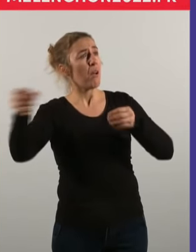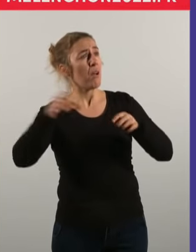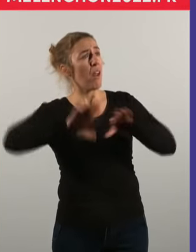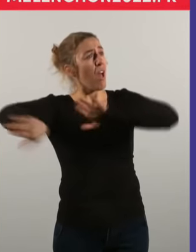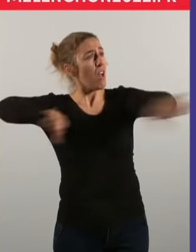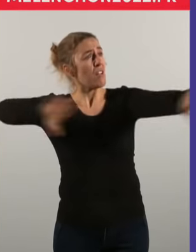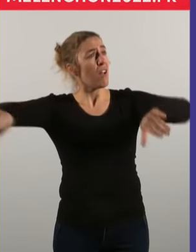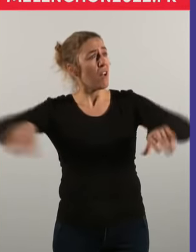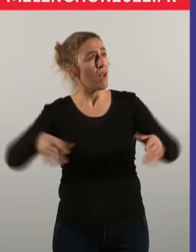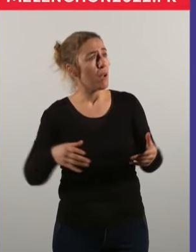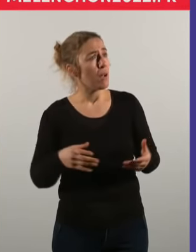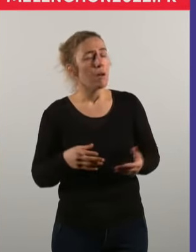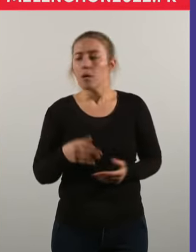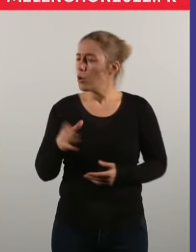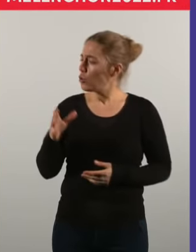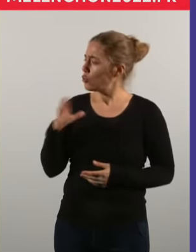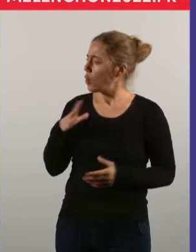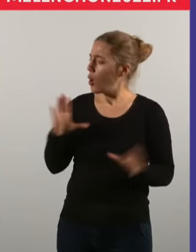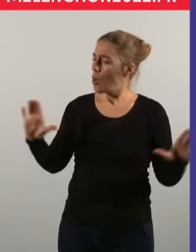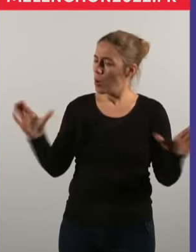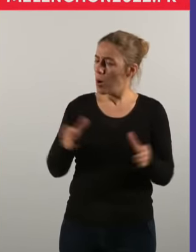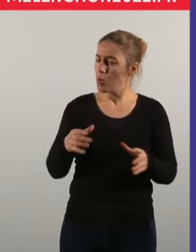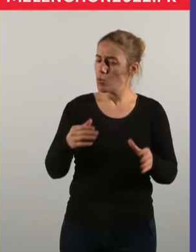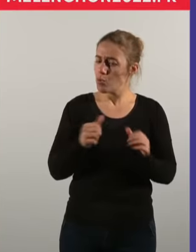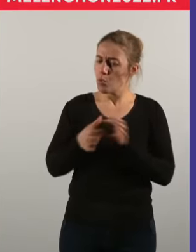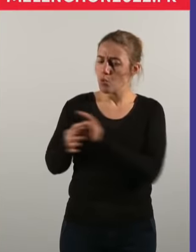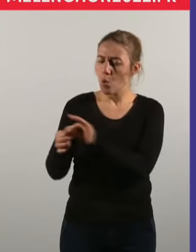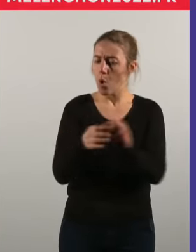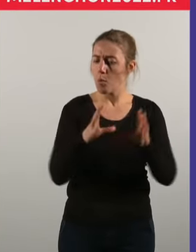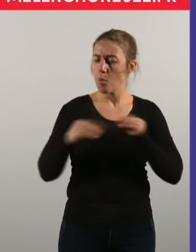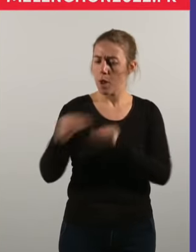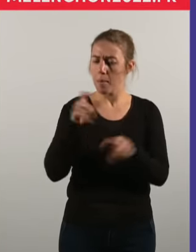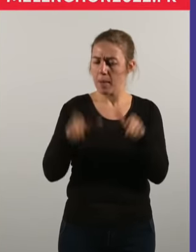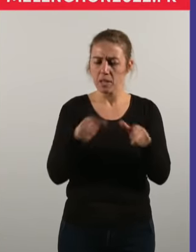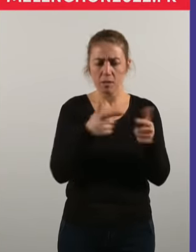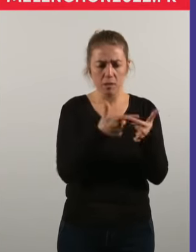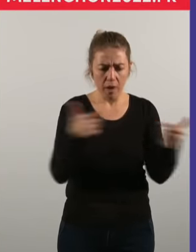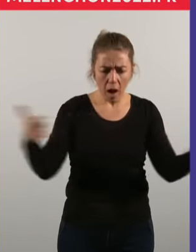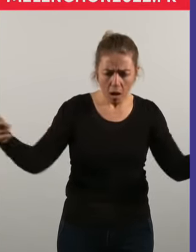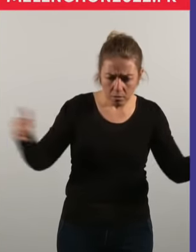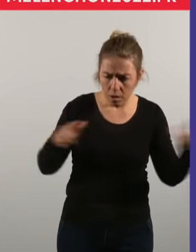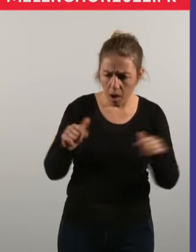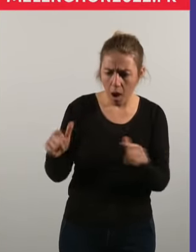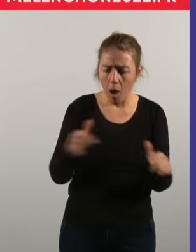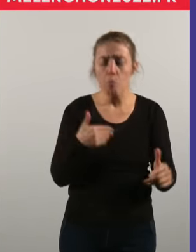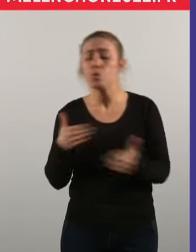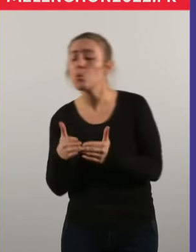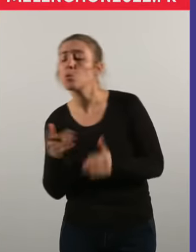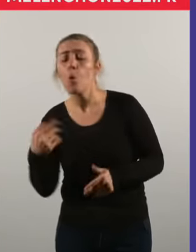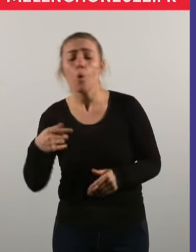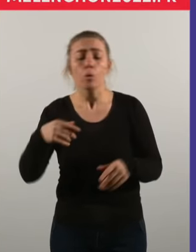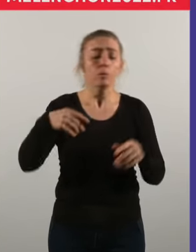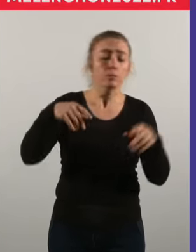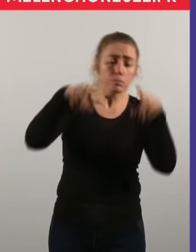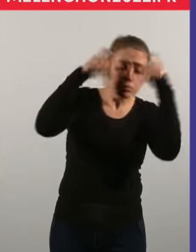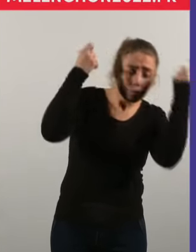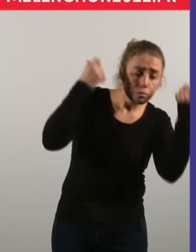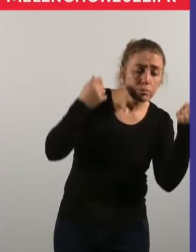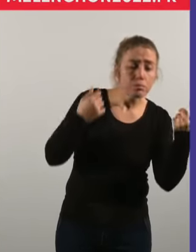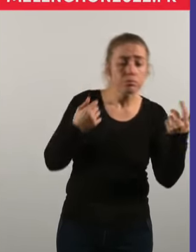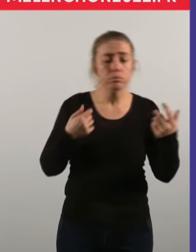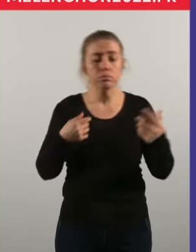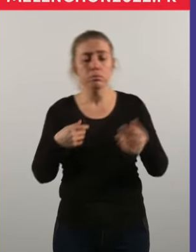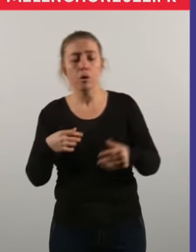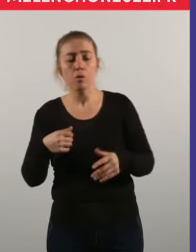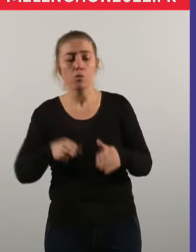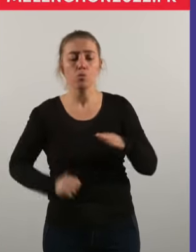un Parlement de l'Union populaire, il y a des gens très divers là-dedans. On leur demande pas hein, ce qu'ils pensent avant, s'ils sont marxistes, s'ils sont chrétiens, s'ils